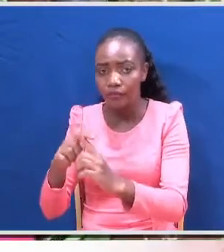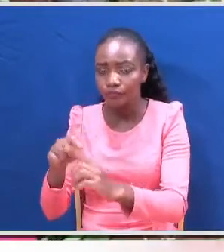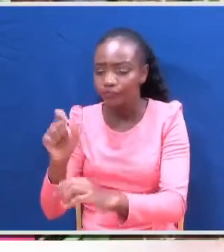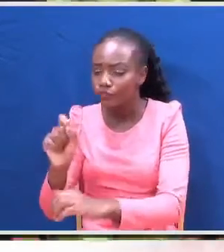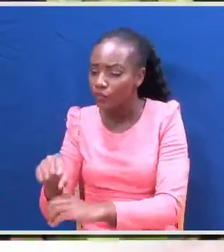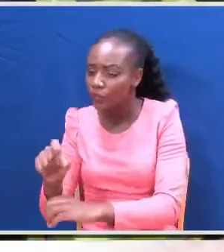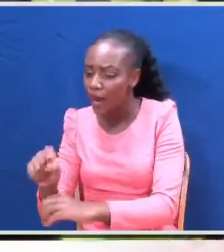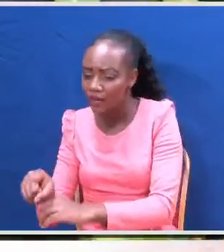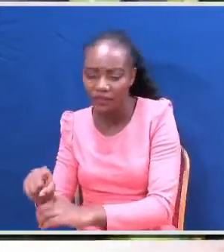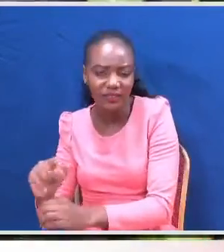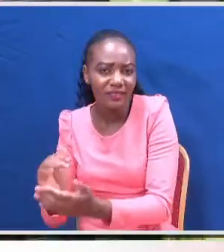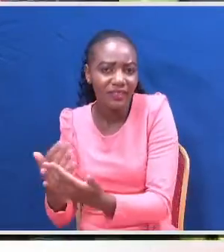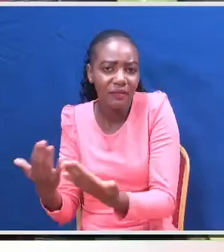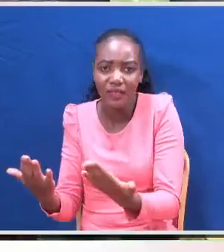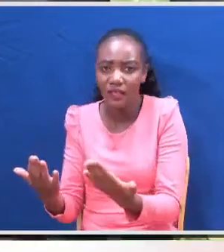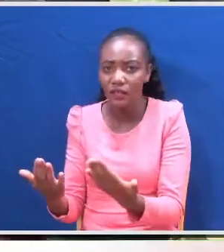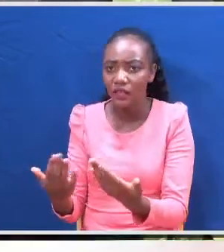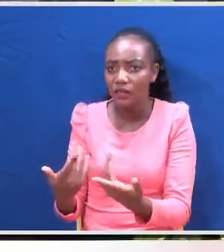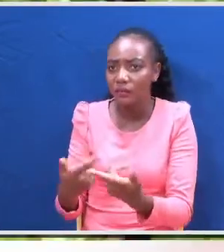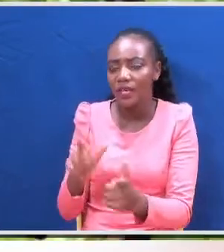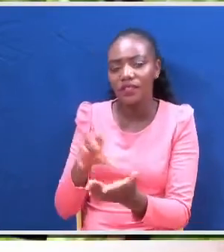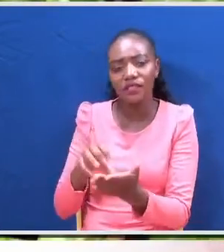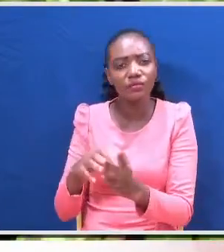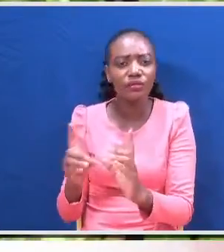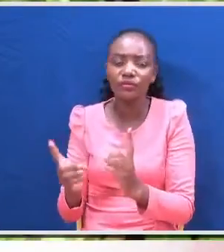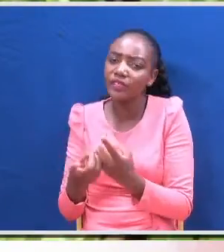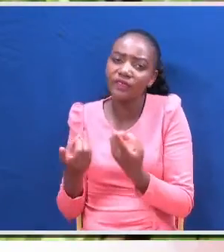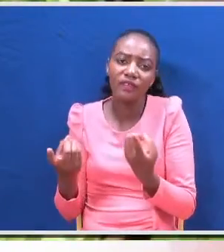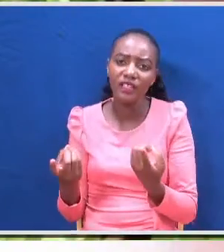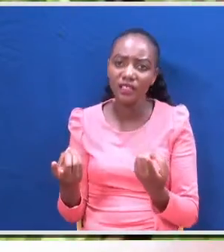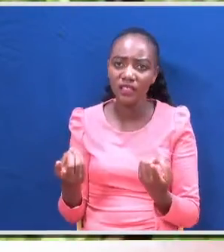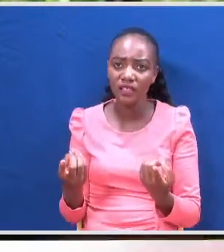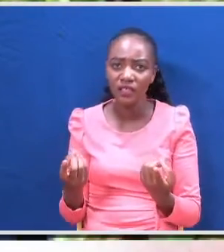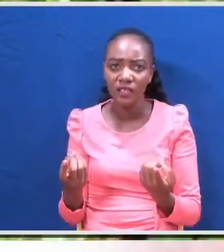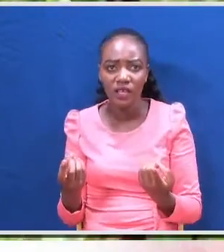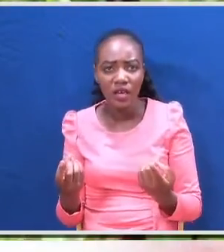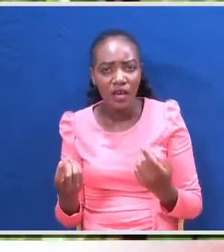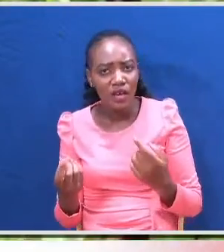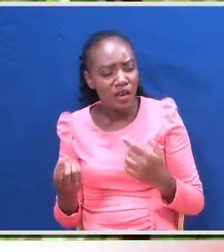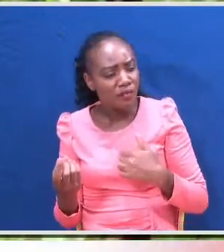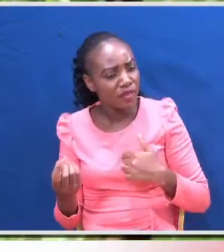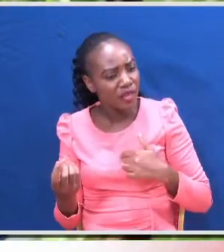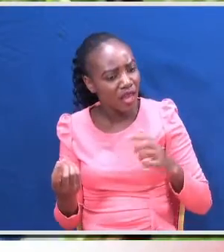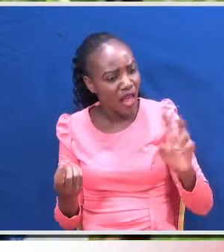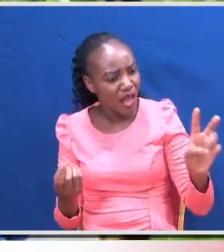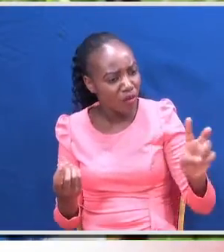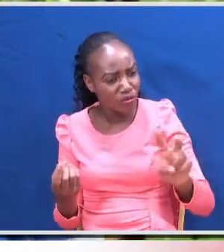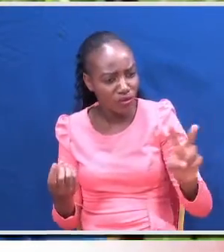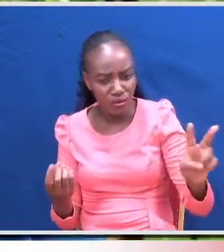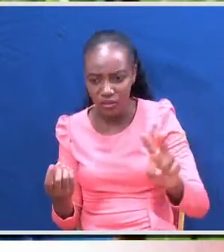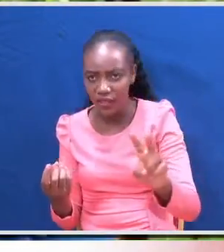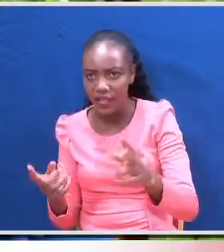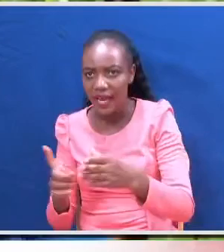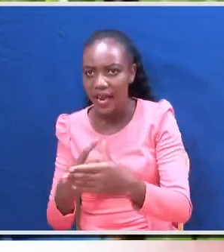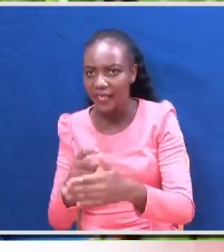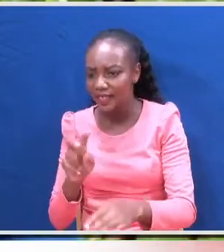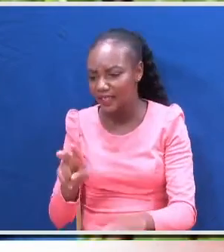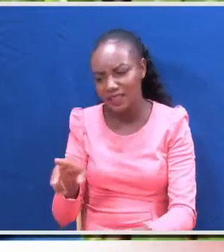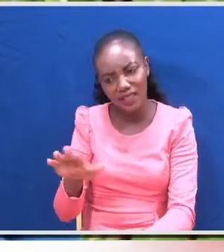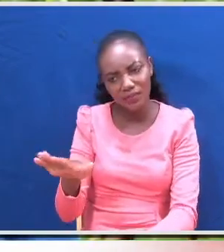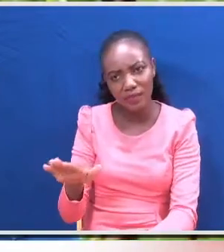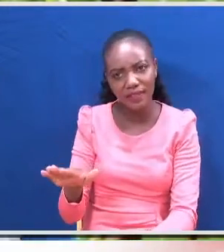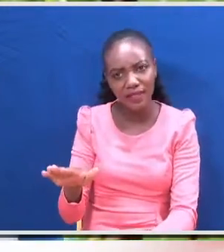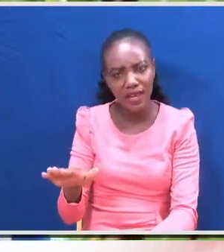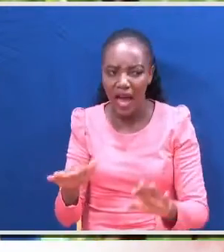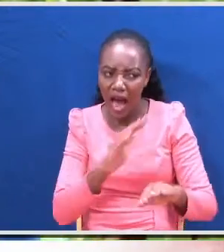ndizi, lakini hali ikawa si kama hiyo. Nilikuwa naangalia huko wote, nikakuja nikaona hii mzibi hapa, nikaambia kijana